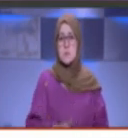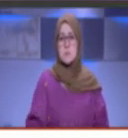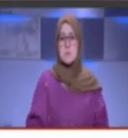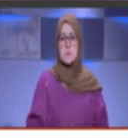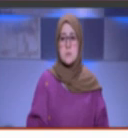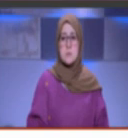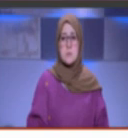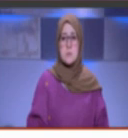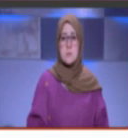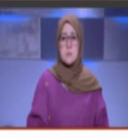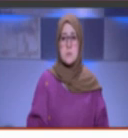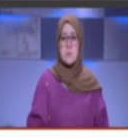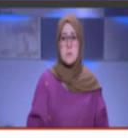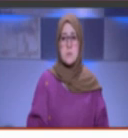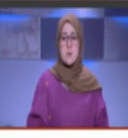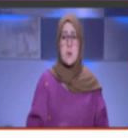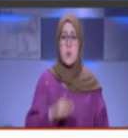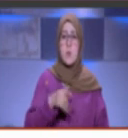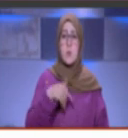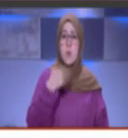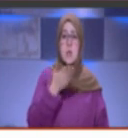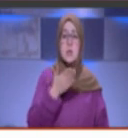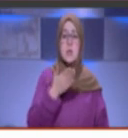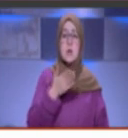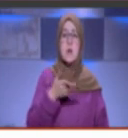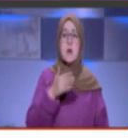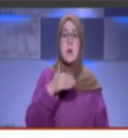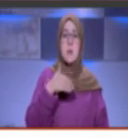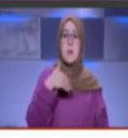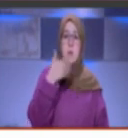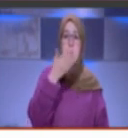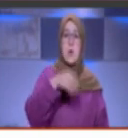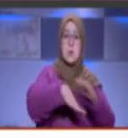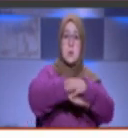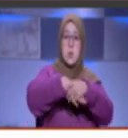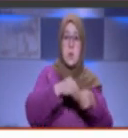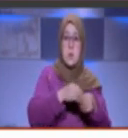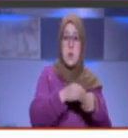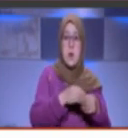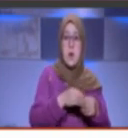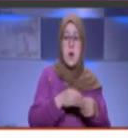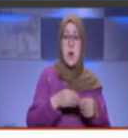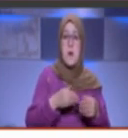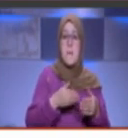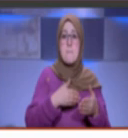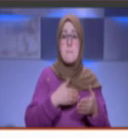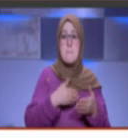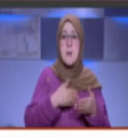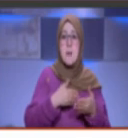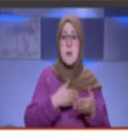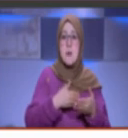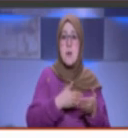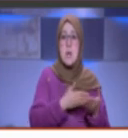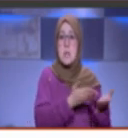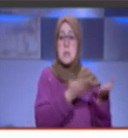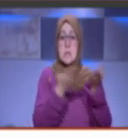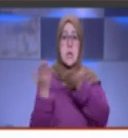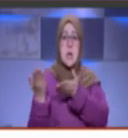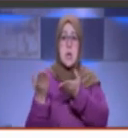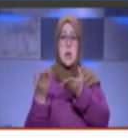باريس طاقم للتأكد من صحة الأعراض وأنها حاملة من صحة